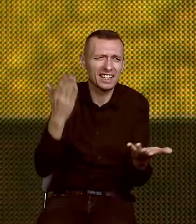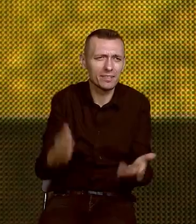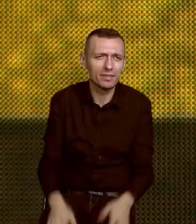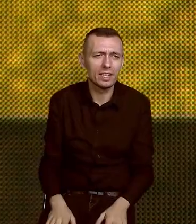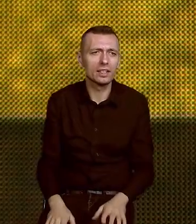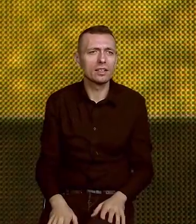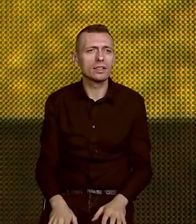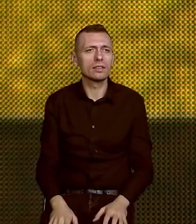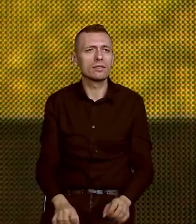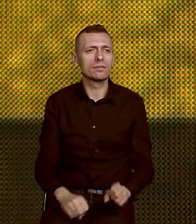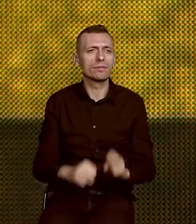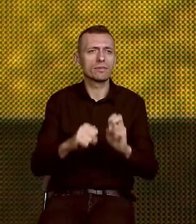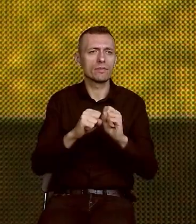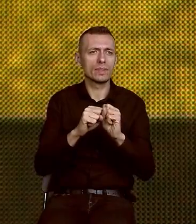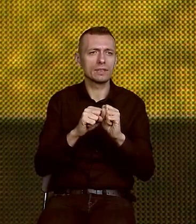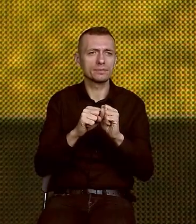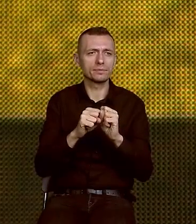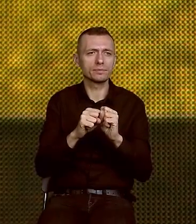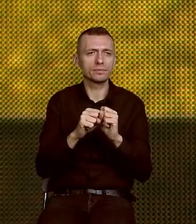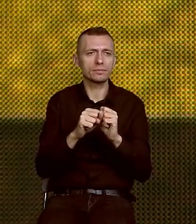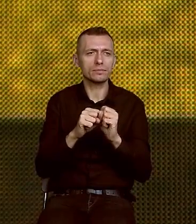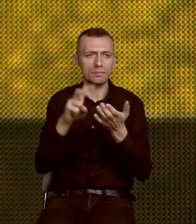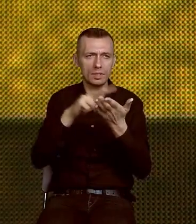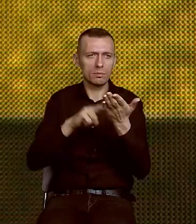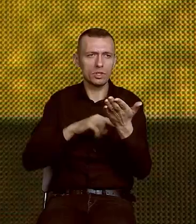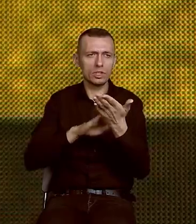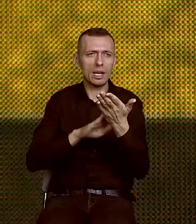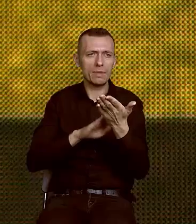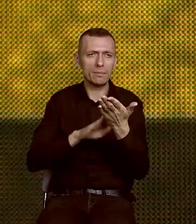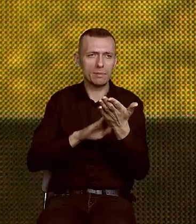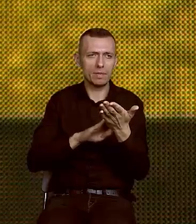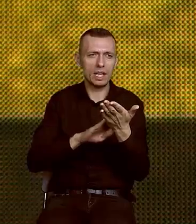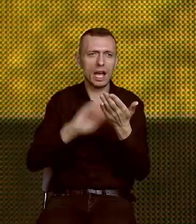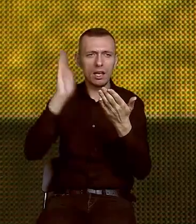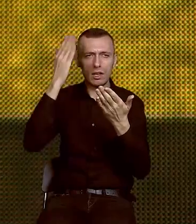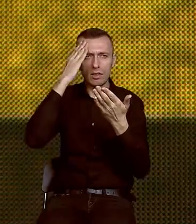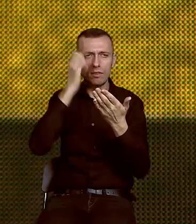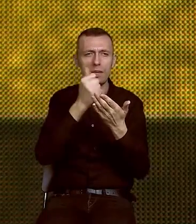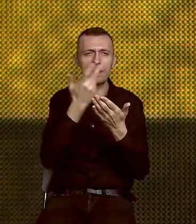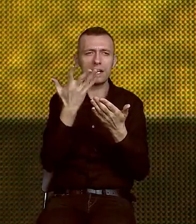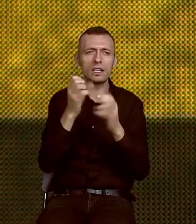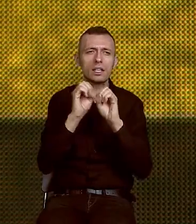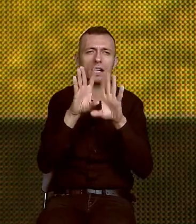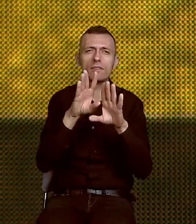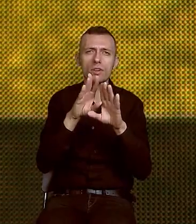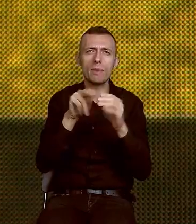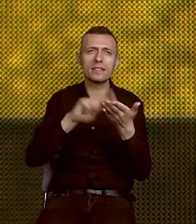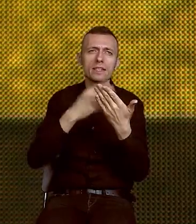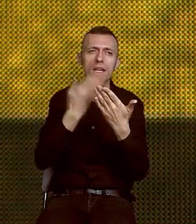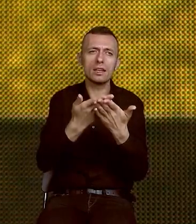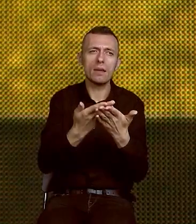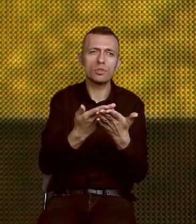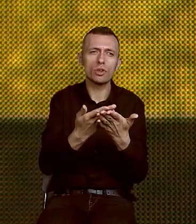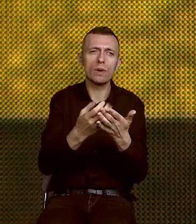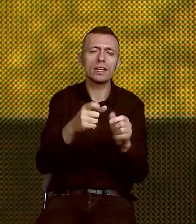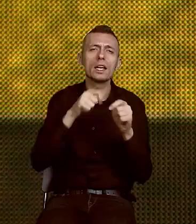15. Bo z tego wiersza dowiadujemy się kilka rzeczy. Gdzie pokusa bierze swój początek, jak